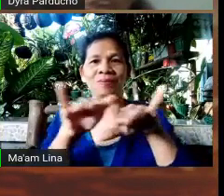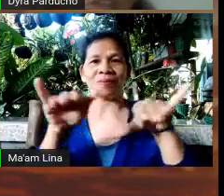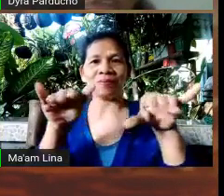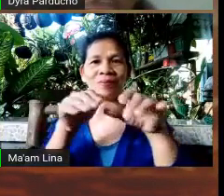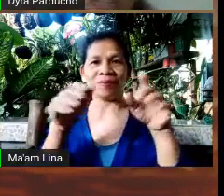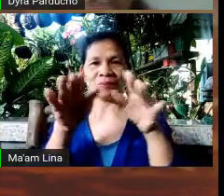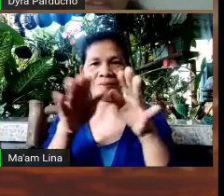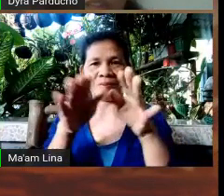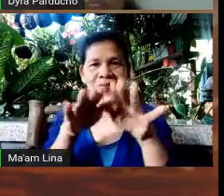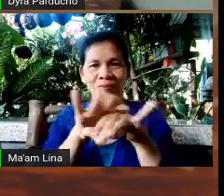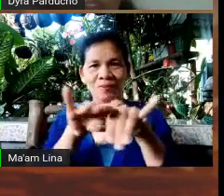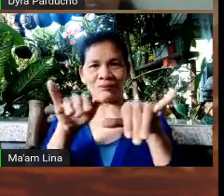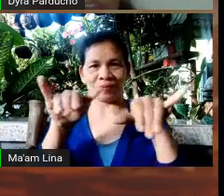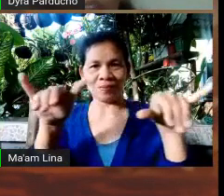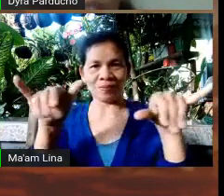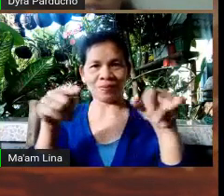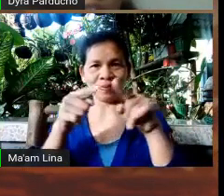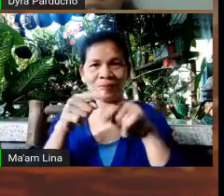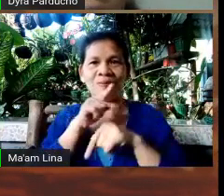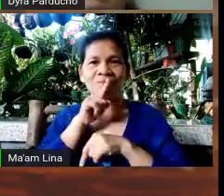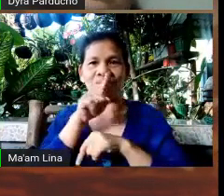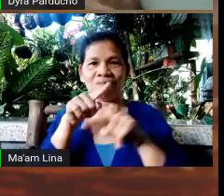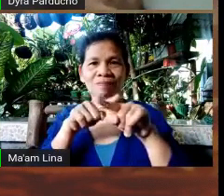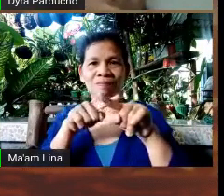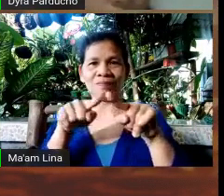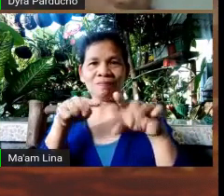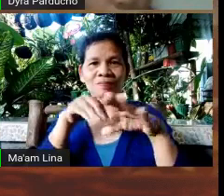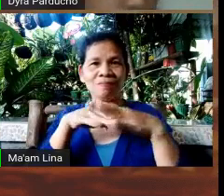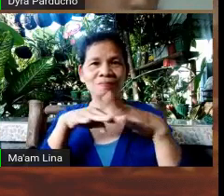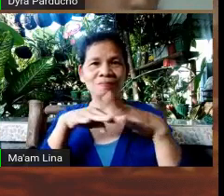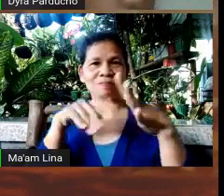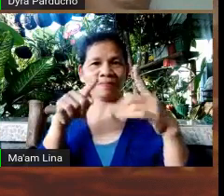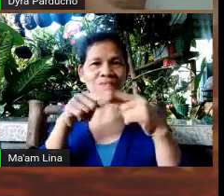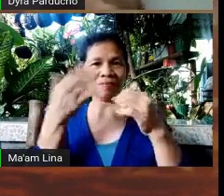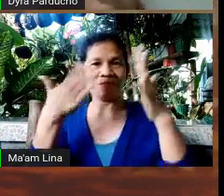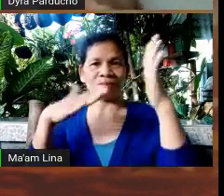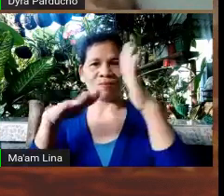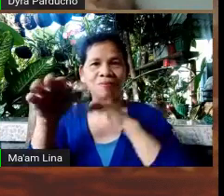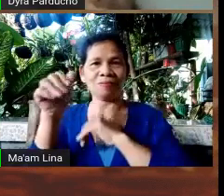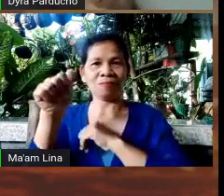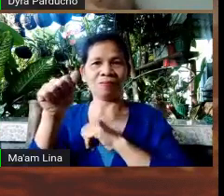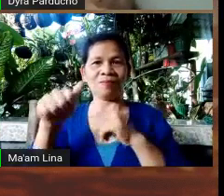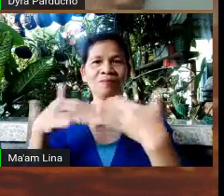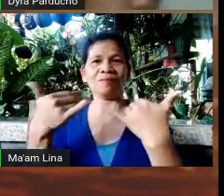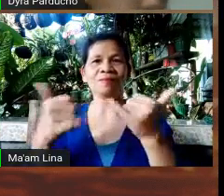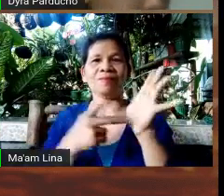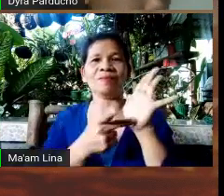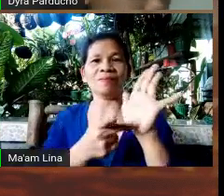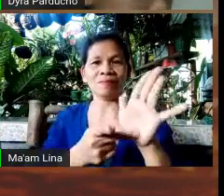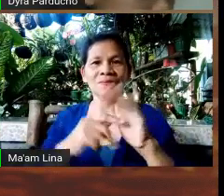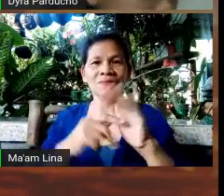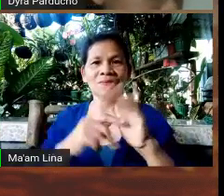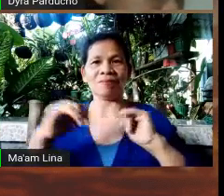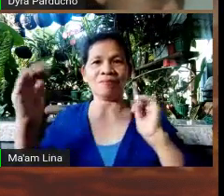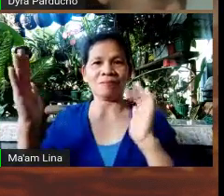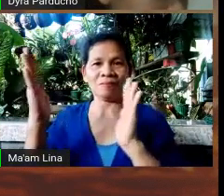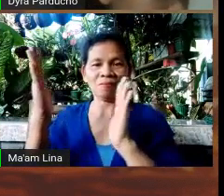into heaven itself, now to appear before the face of God for